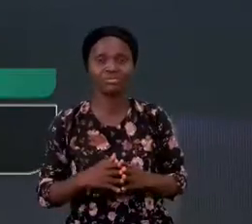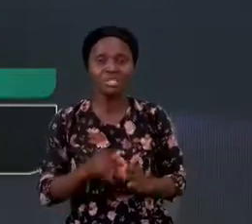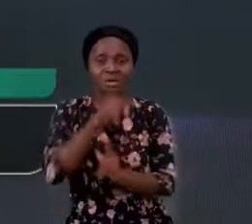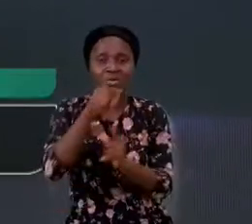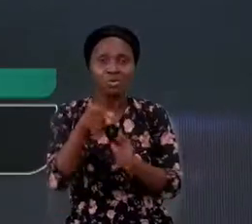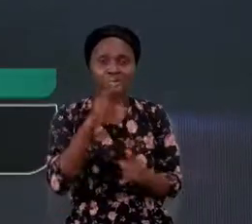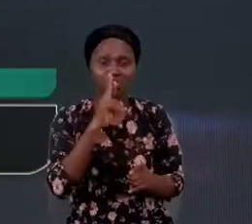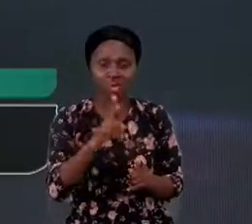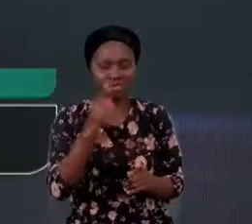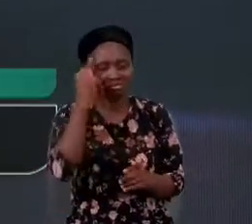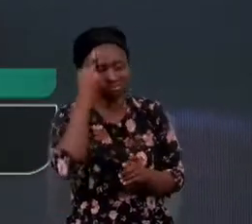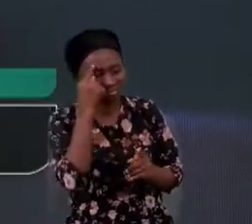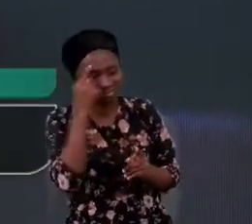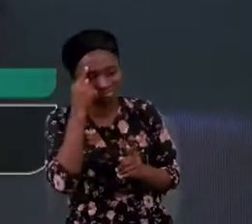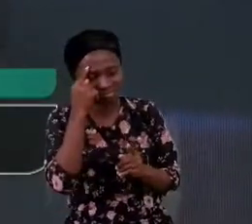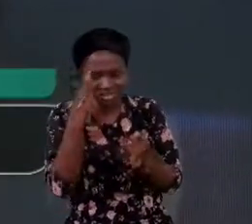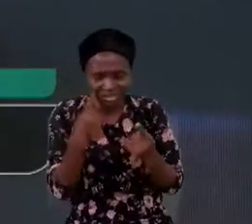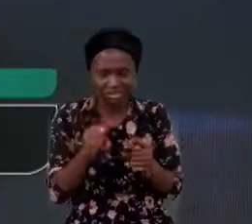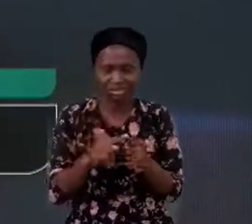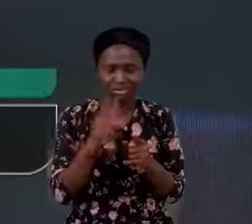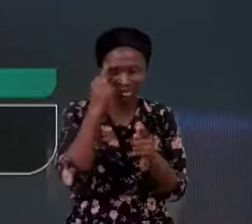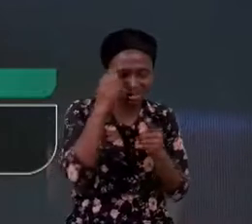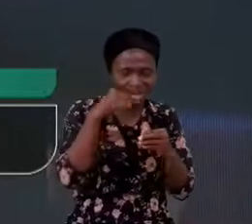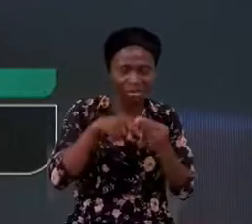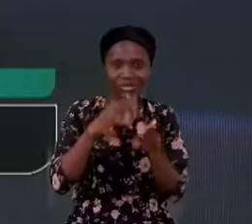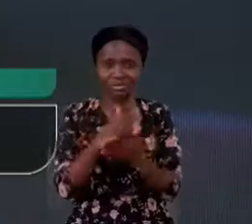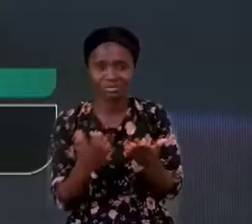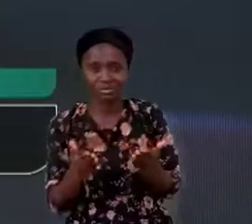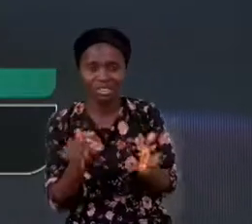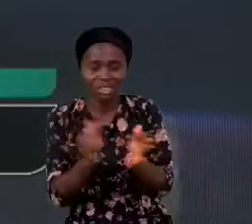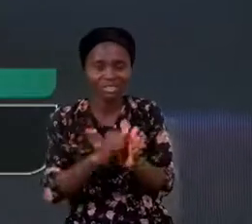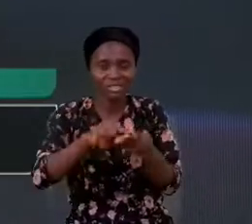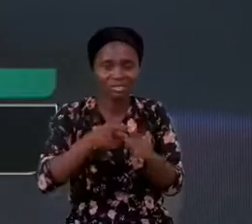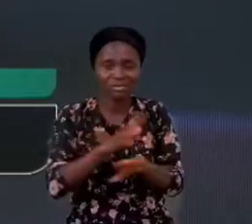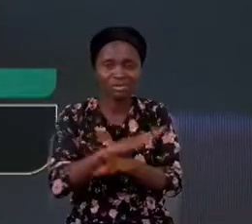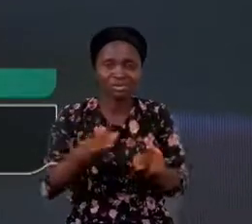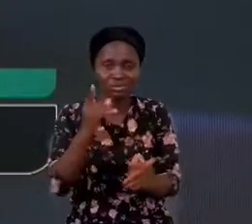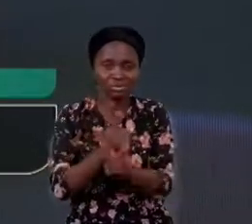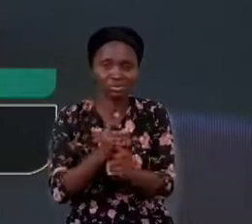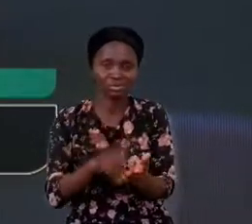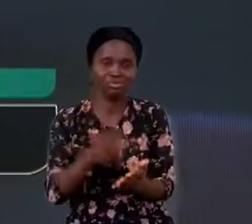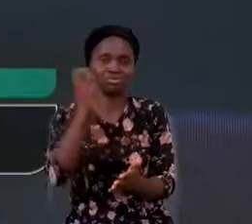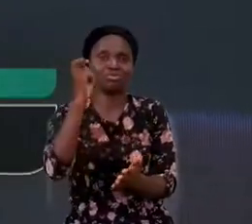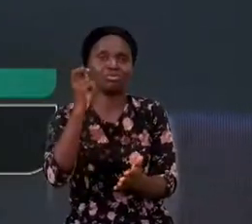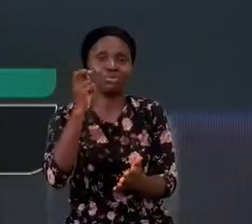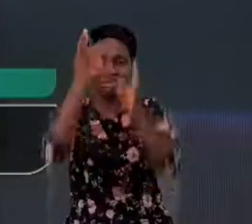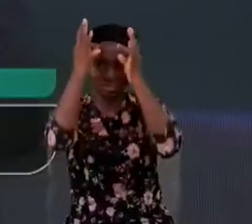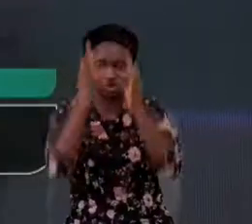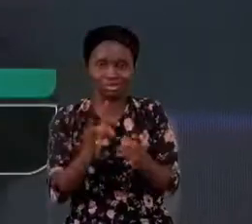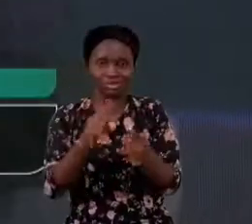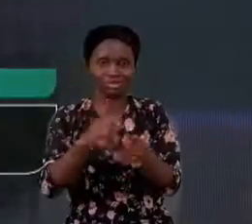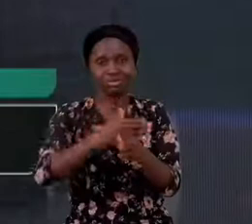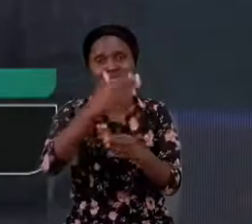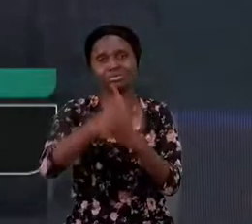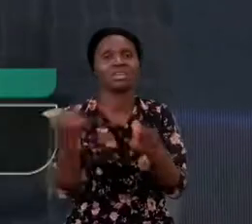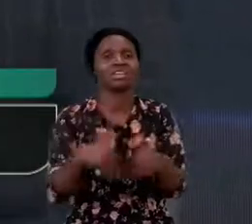Un ami qui nous aidera à être ce que nous devrions être. Ils sont positifs dans la vie, pratiques dans la vie. Ce